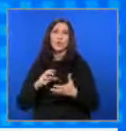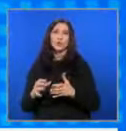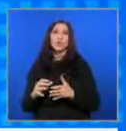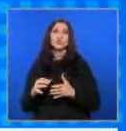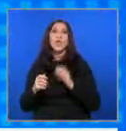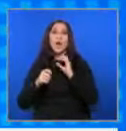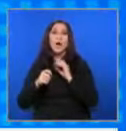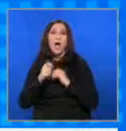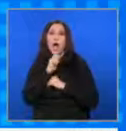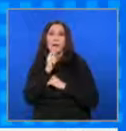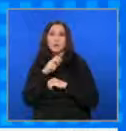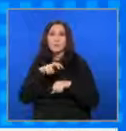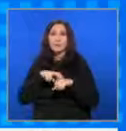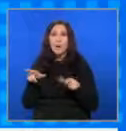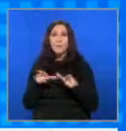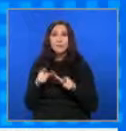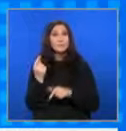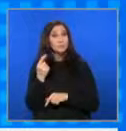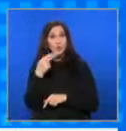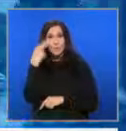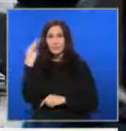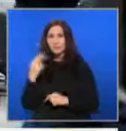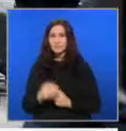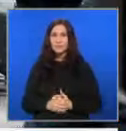Политическият ни репортер Деси Маркова с подробности по темата.